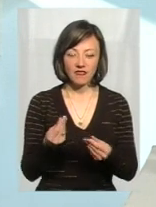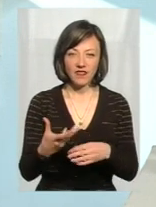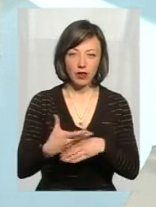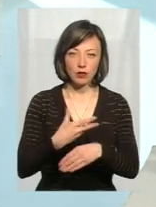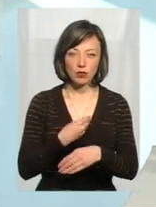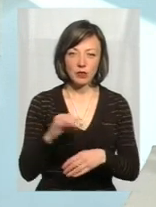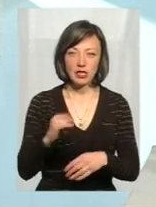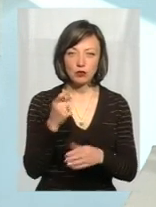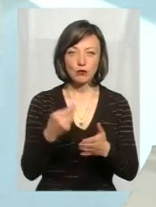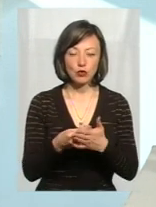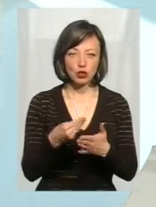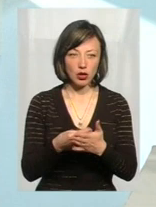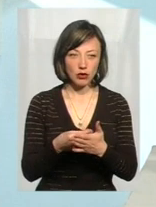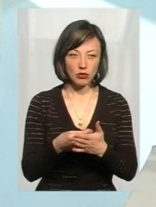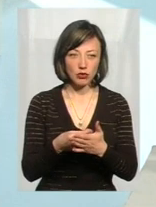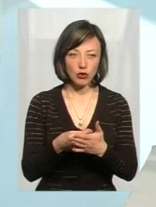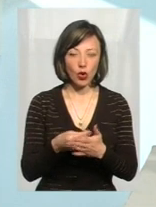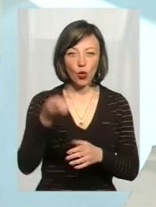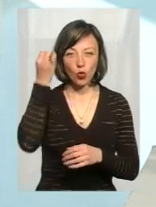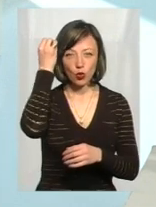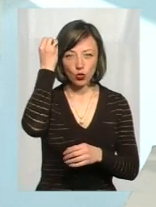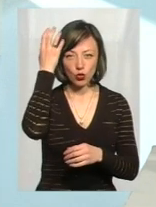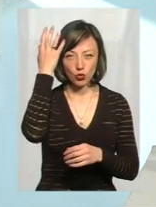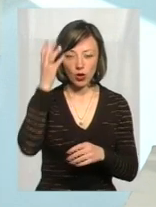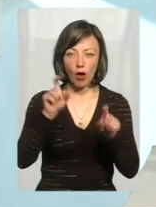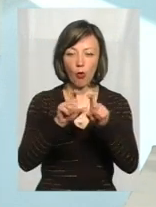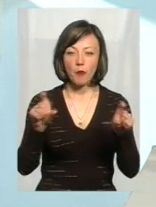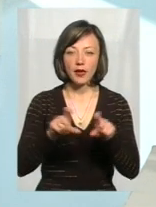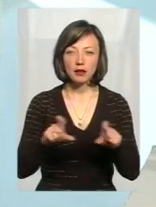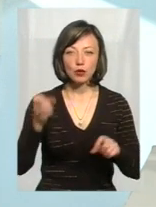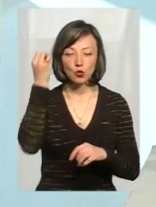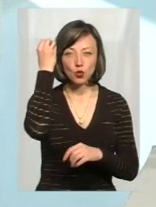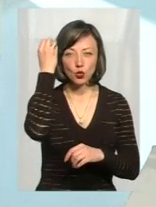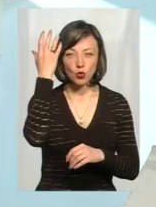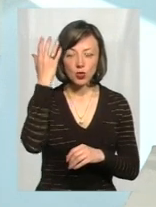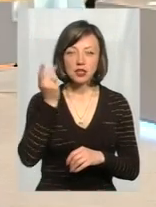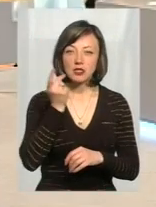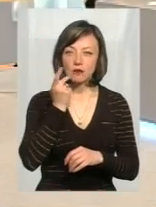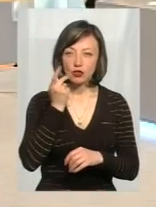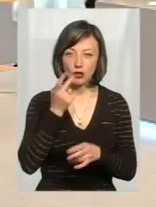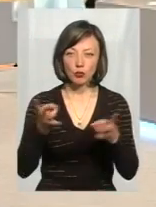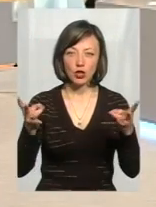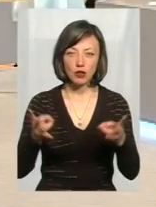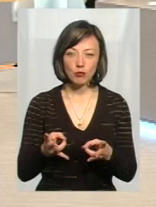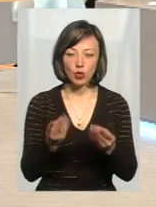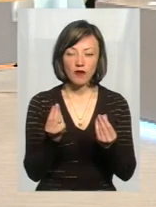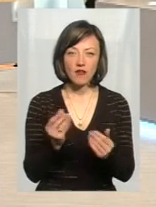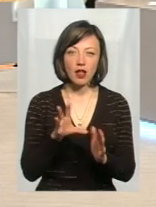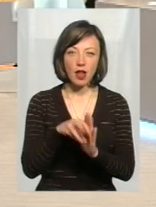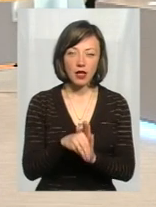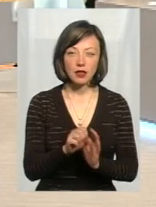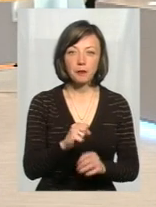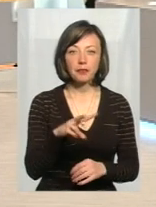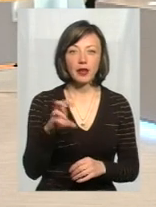із бюджету. Культура, об'єкти культури, вони завжди потребують вкладень,